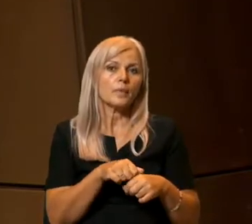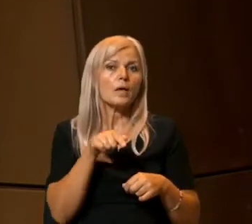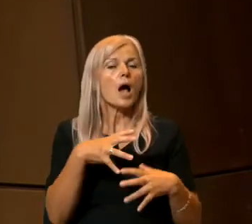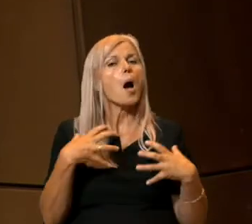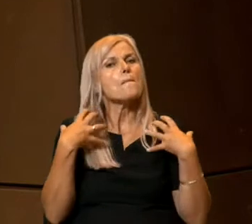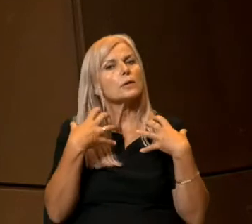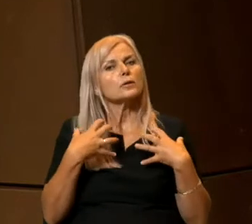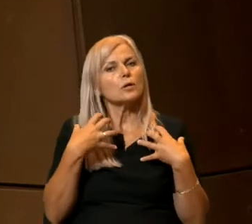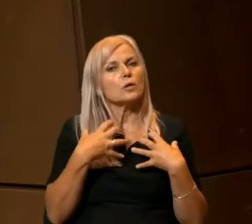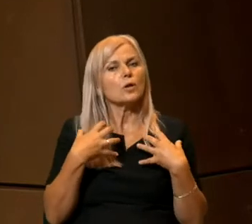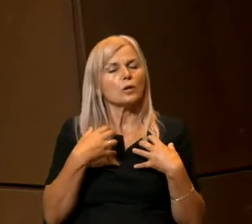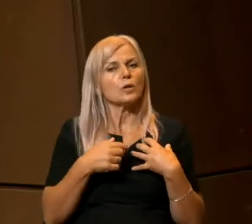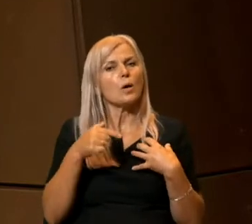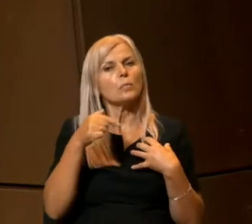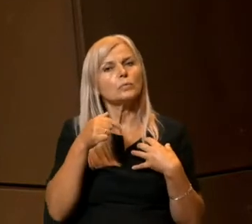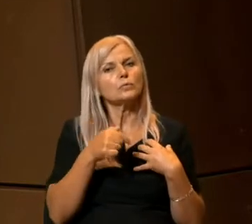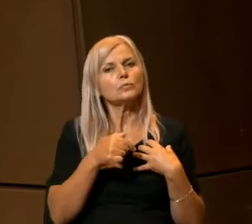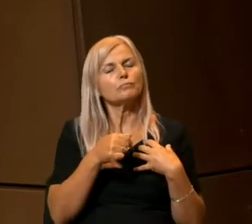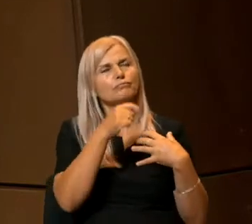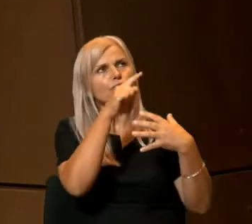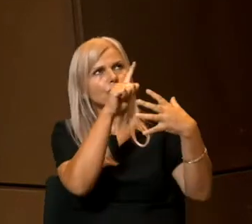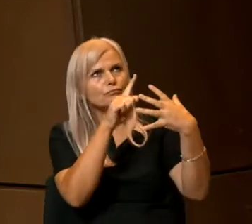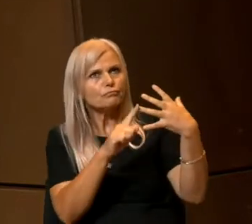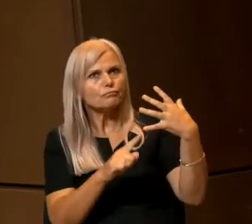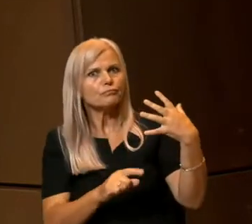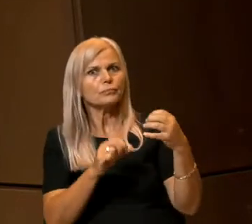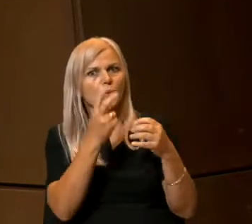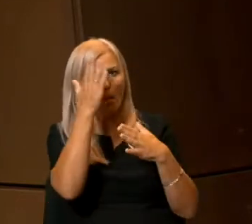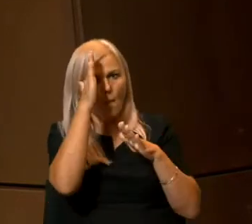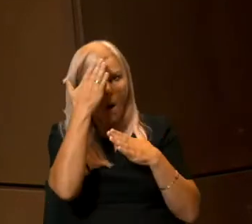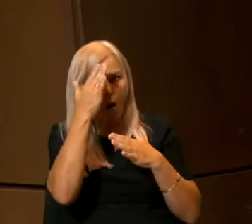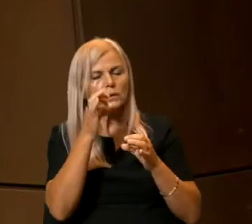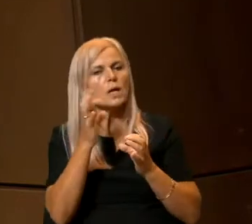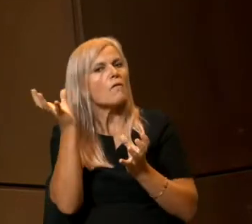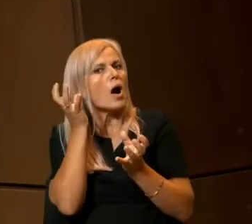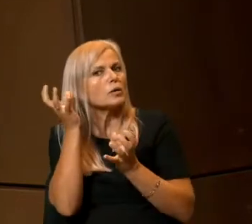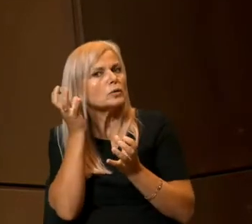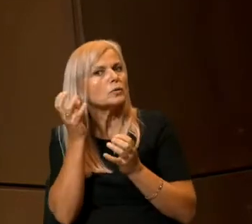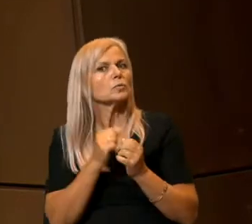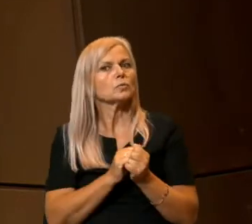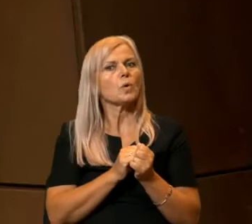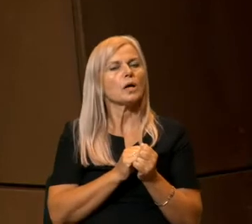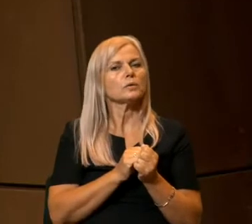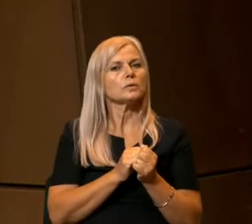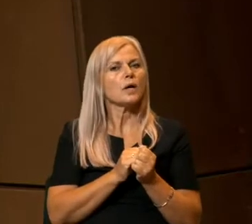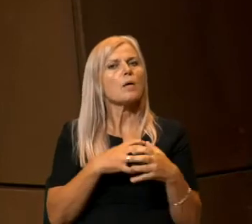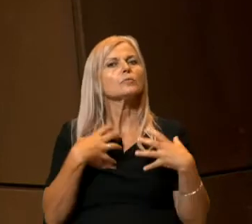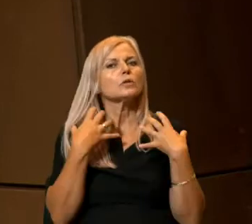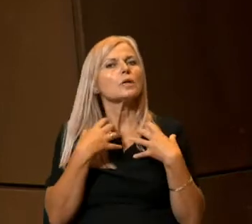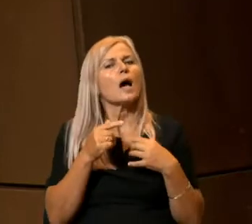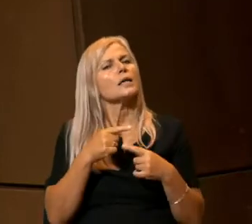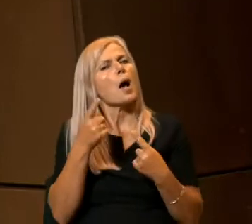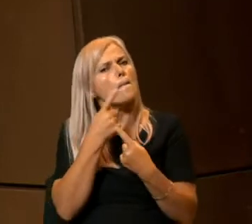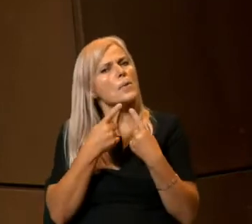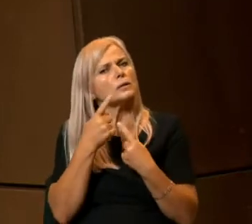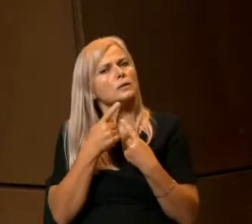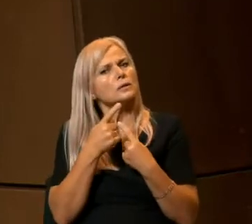przyrodę musimy sobie poddawać. Inni twierdzą, że musimy ich słuchać, jej słuchać, a myślę, że